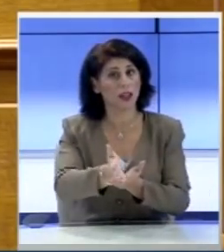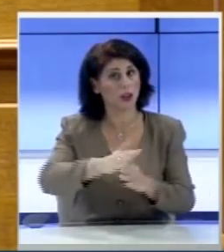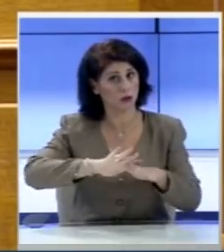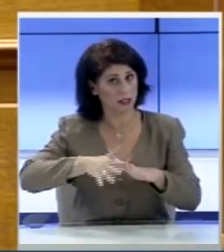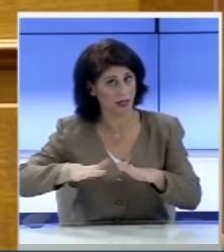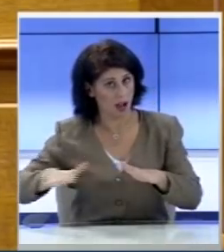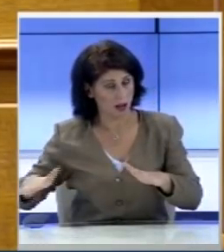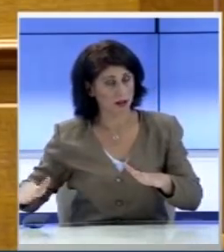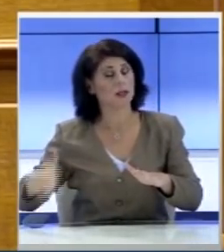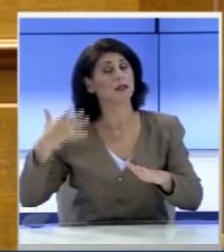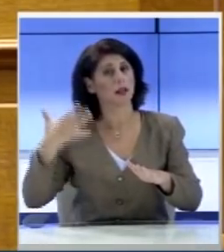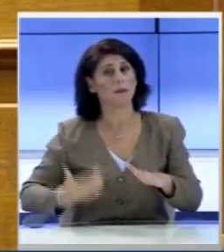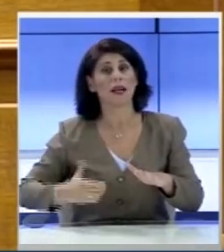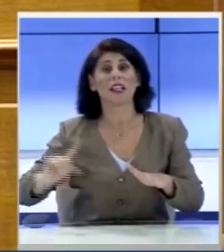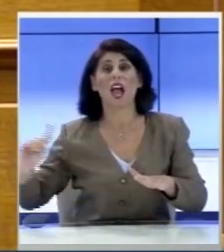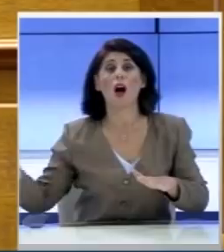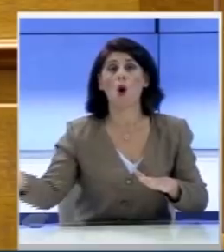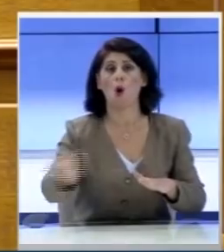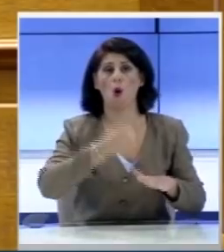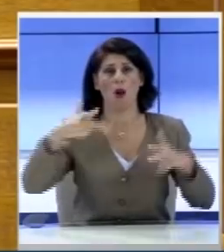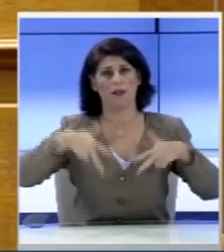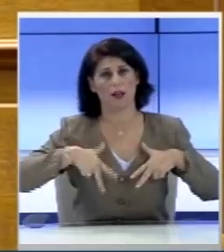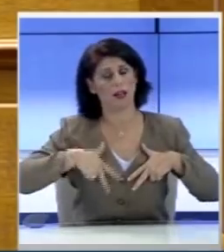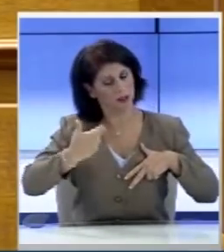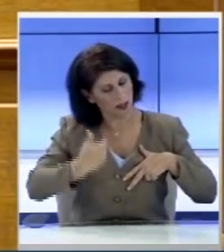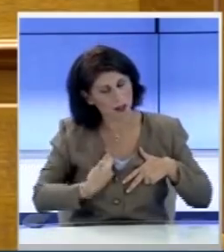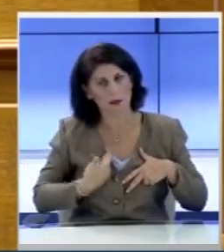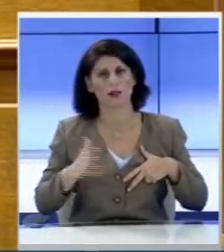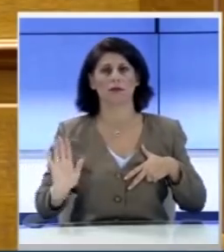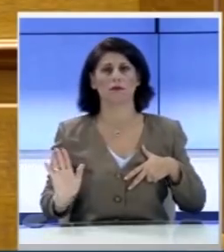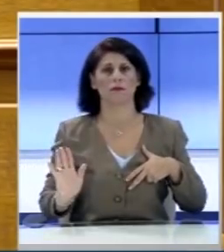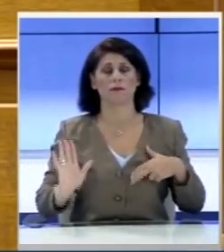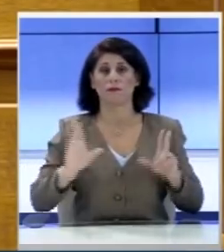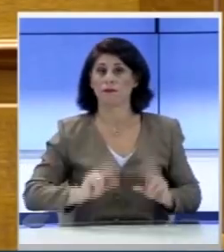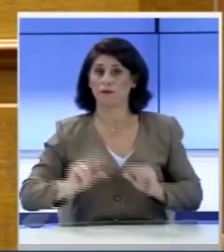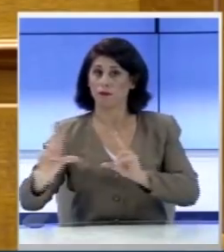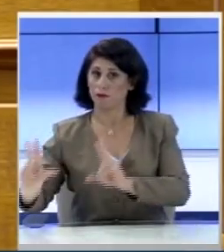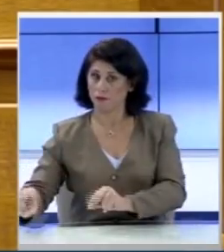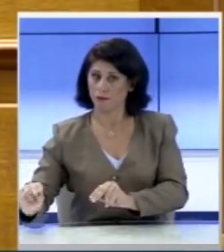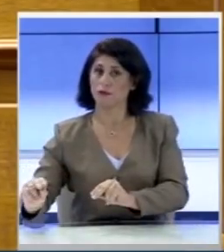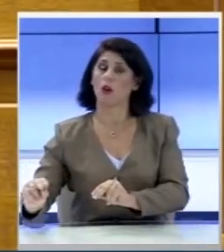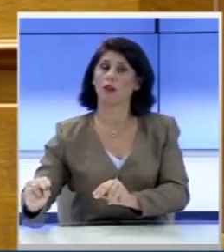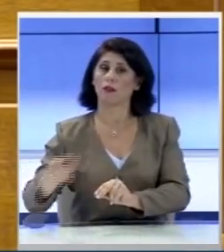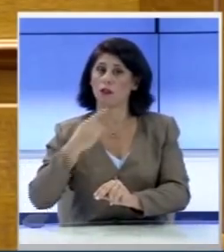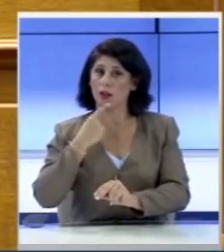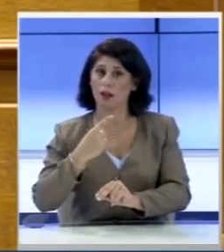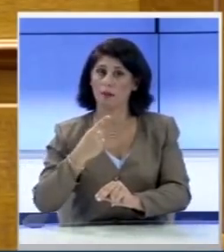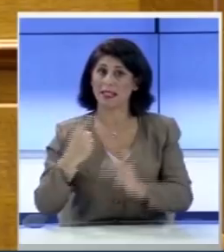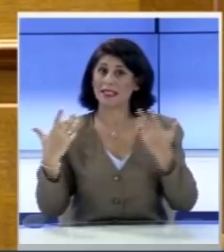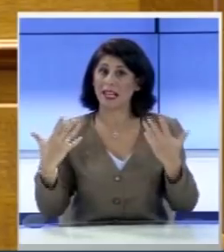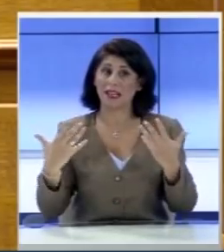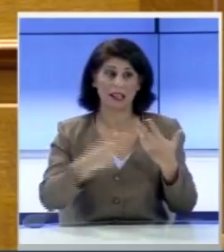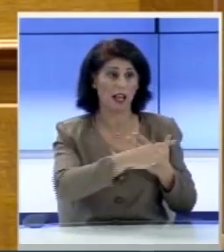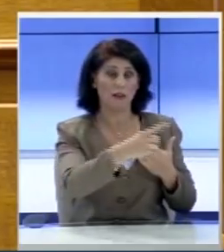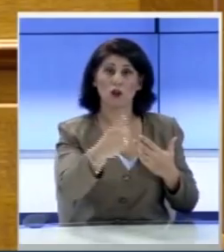Θάλασσας και ισχύει για κάθε χώρα και για τη χώρα μας. Την ίδια στιγμή τονίζουμε ότι στα χέρια αυτών που